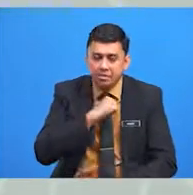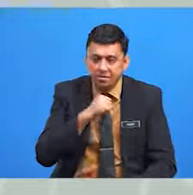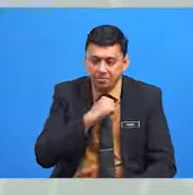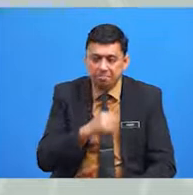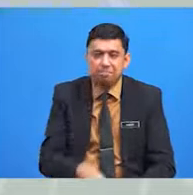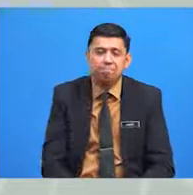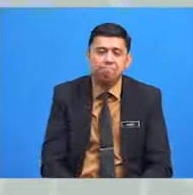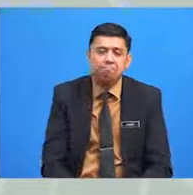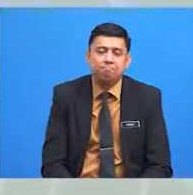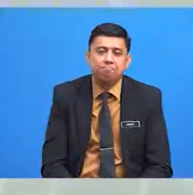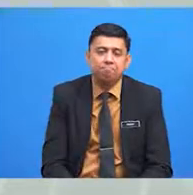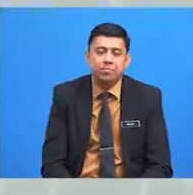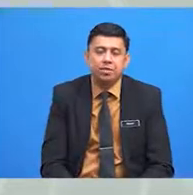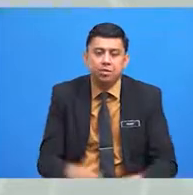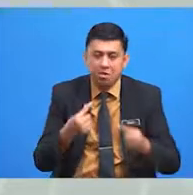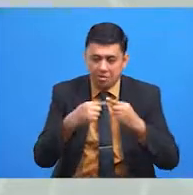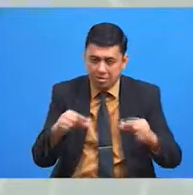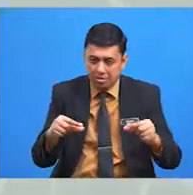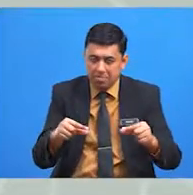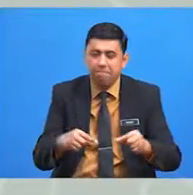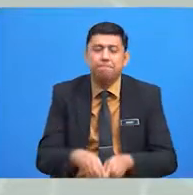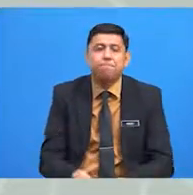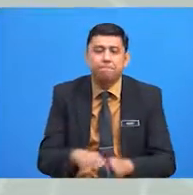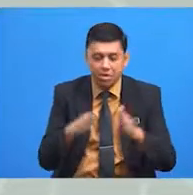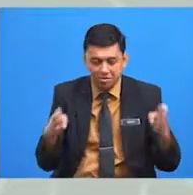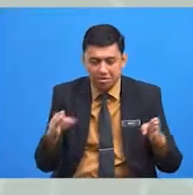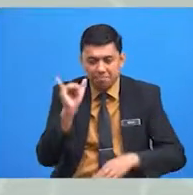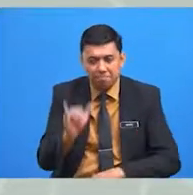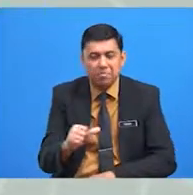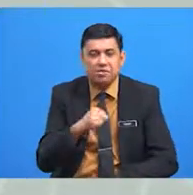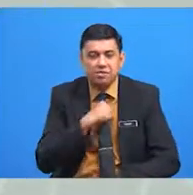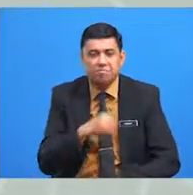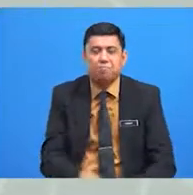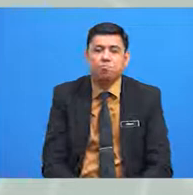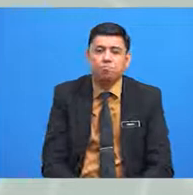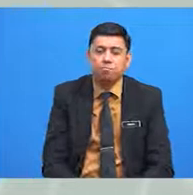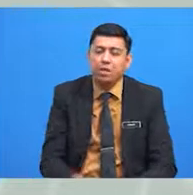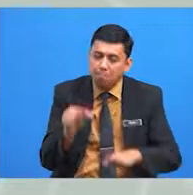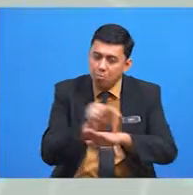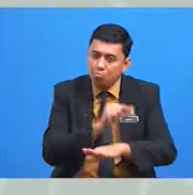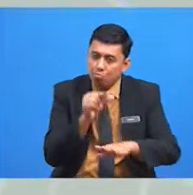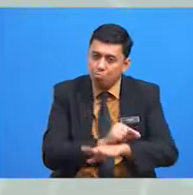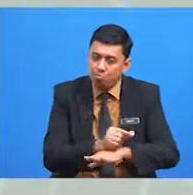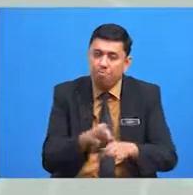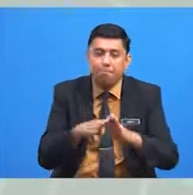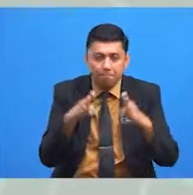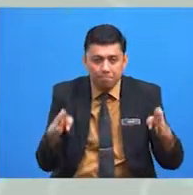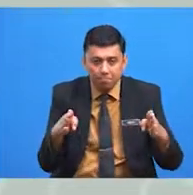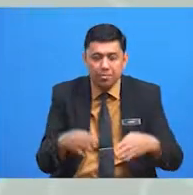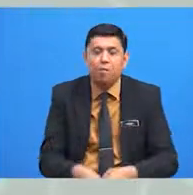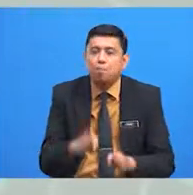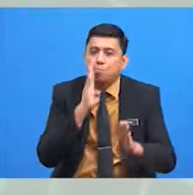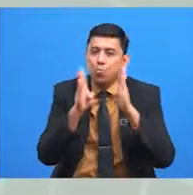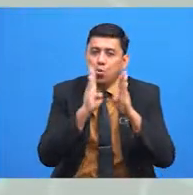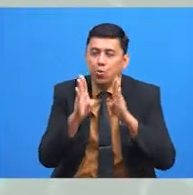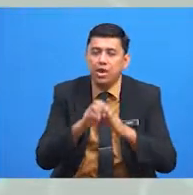Abdullah Munshi menggunakan gaya bahasa yang tersendiri, iaitu menggunakan bahasa